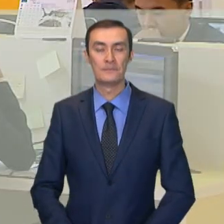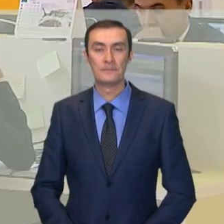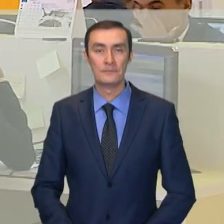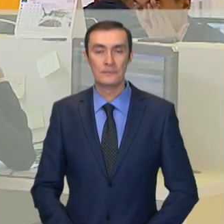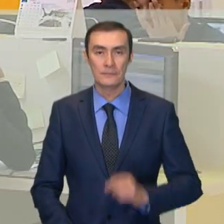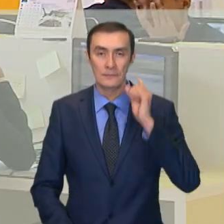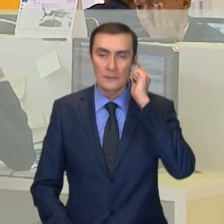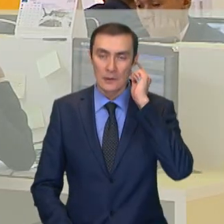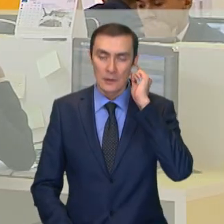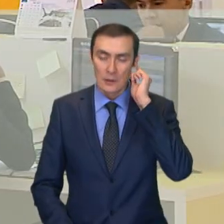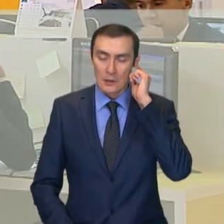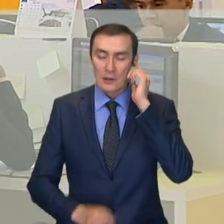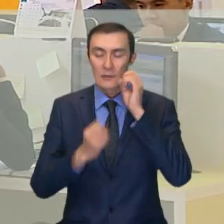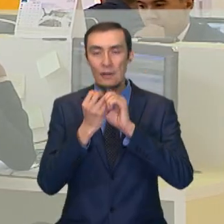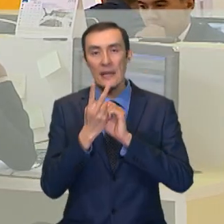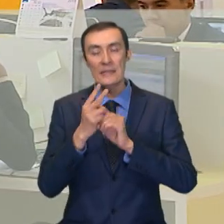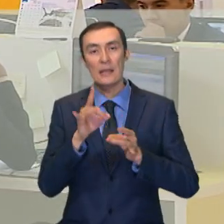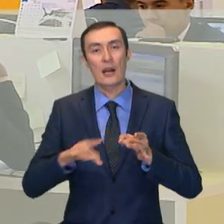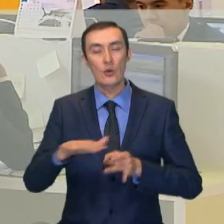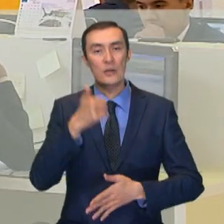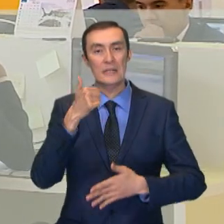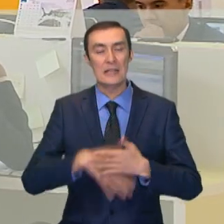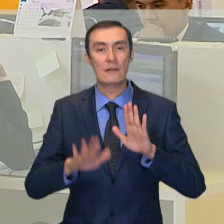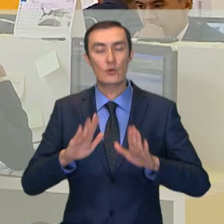Из 12 райцентров только в 7